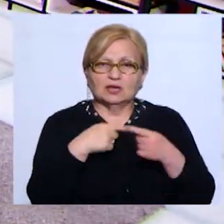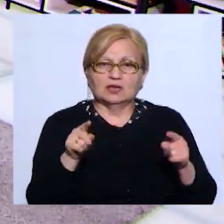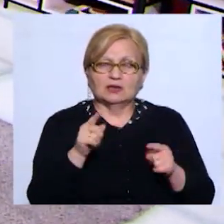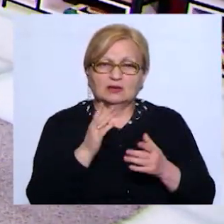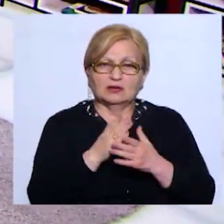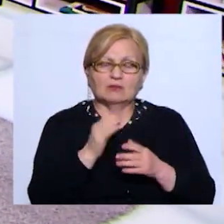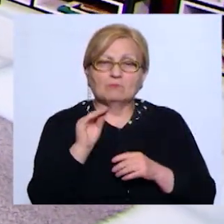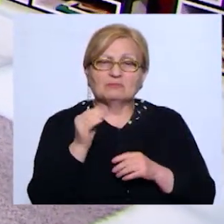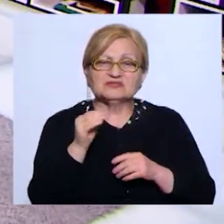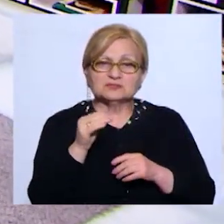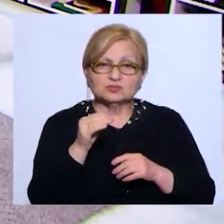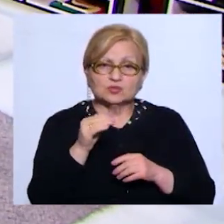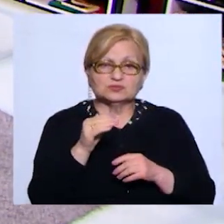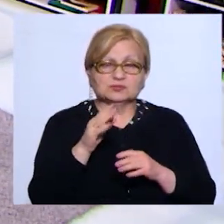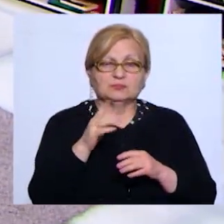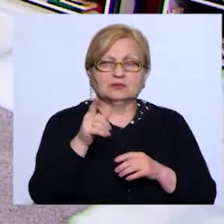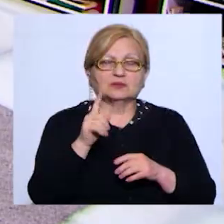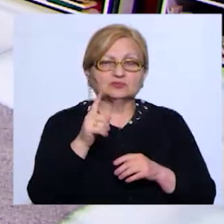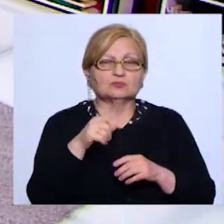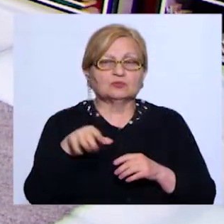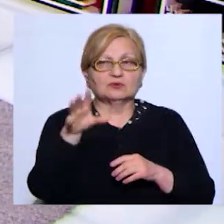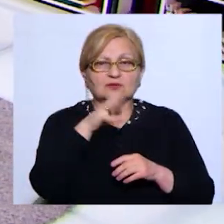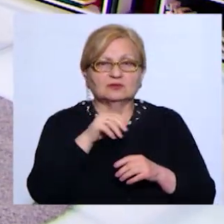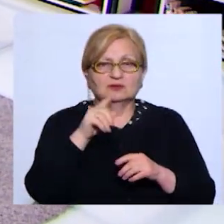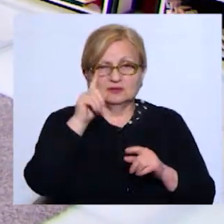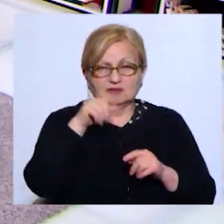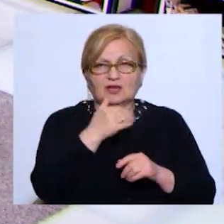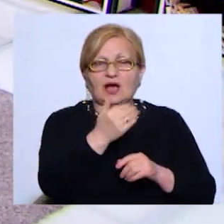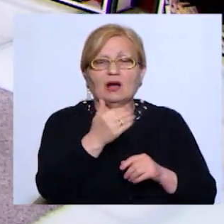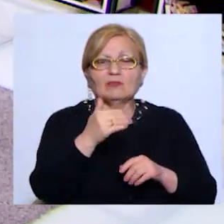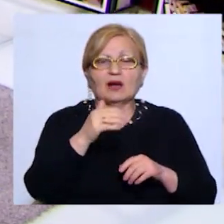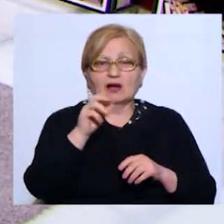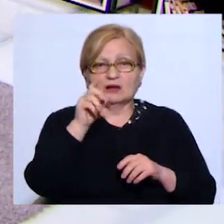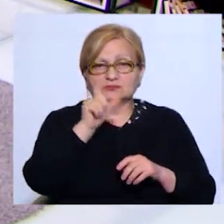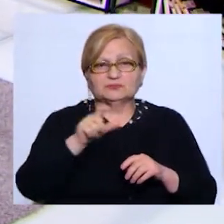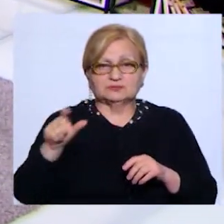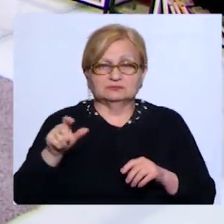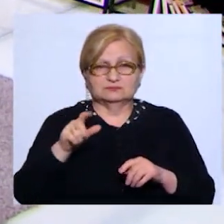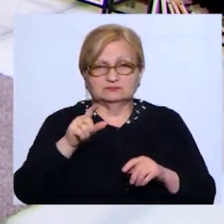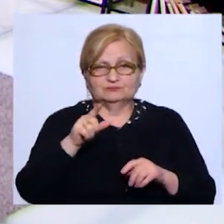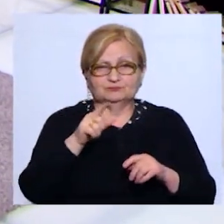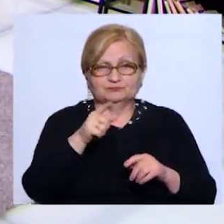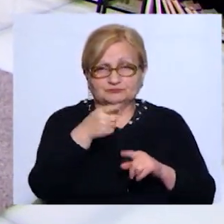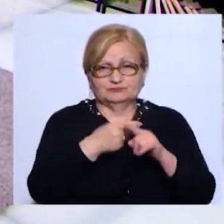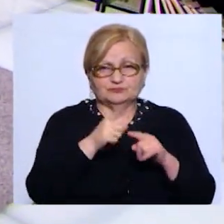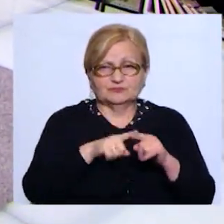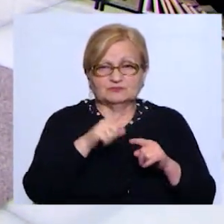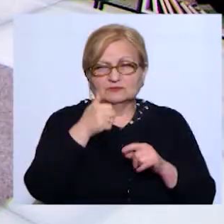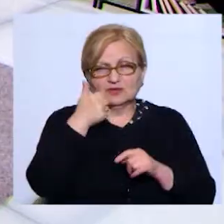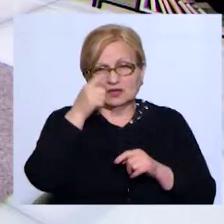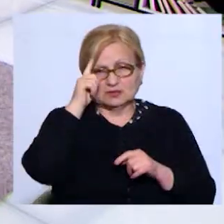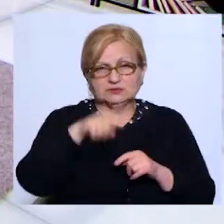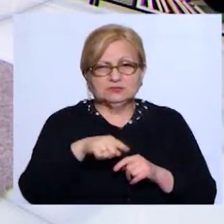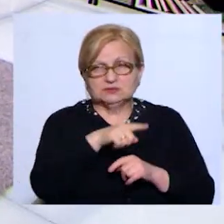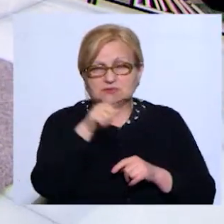მოთხოვნადები არიან ფიზიკოსები და მათემატიკოსები, იმიტომ რომ ბუნებრივად თვლიან, რომ ამ სპეციალობის ხალხმა ამ ესეთი აღნიშნული პროცედურები